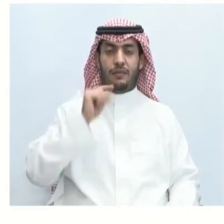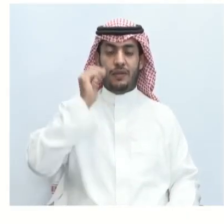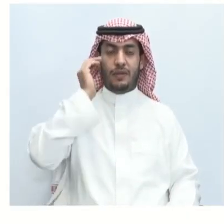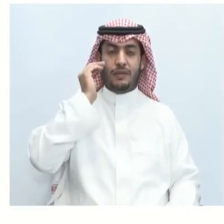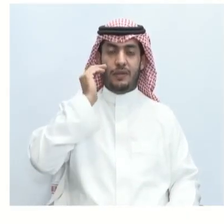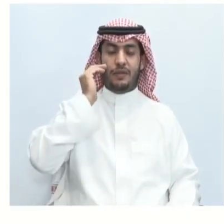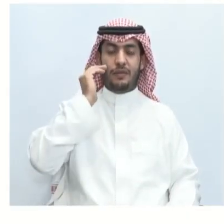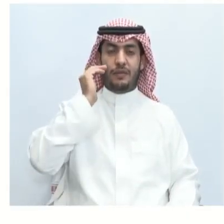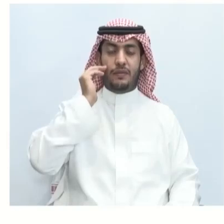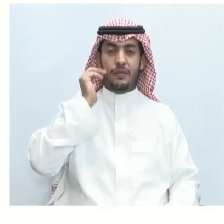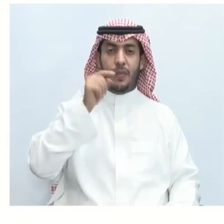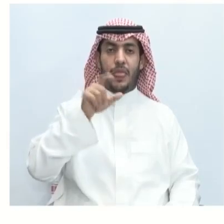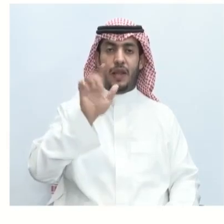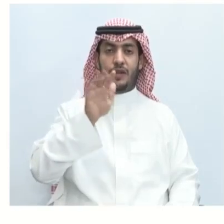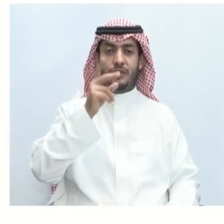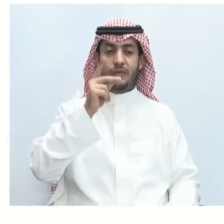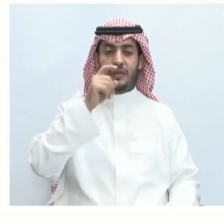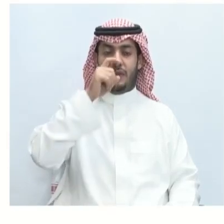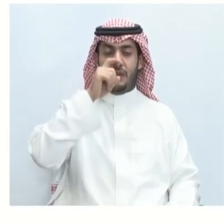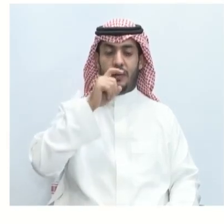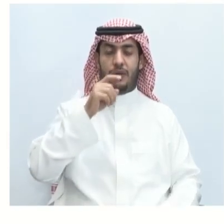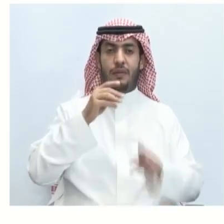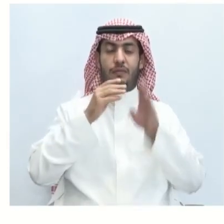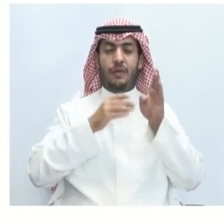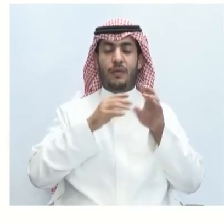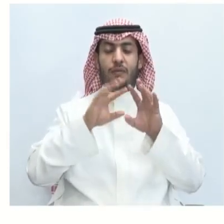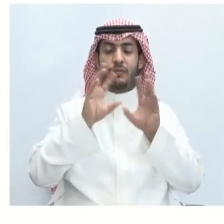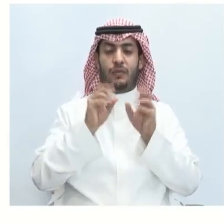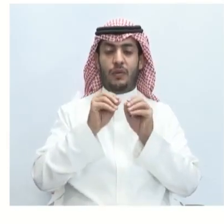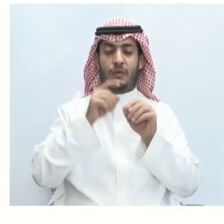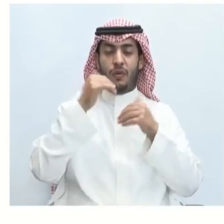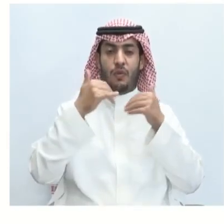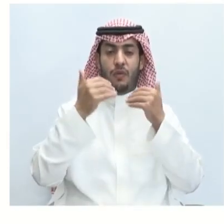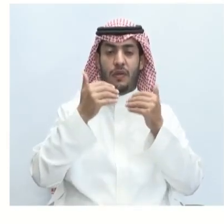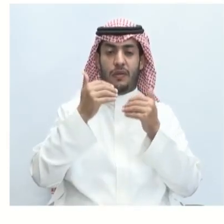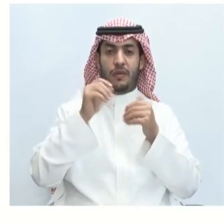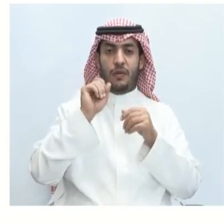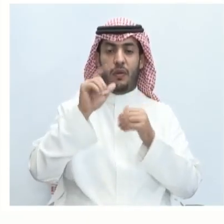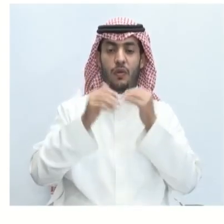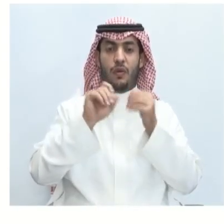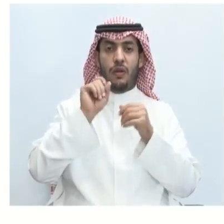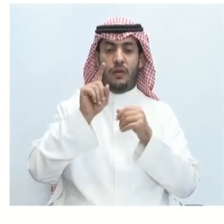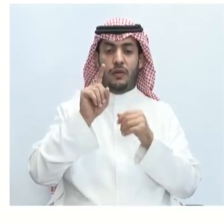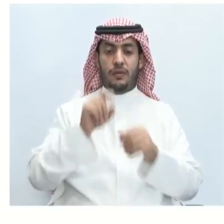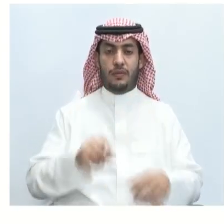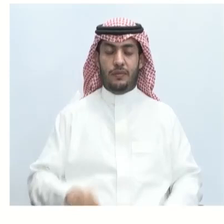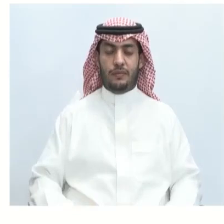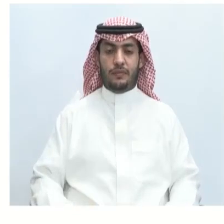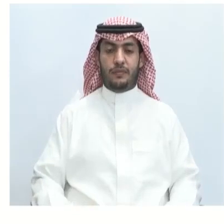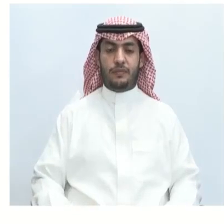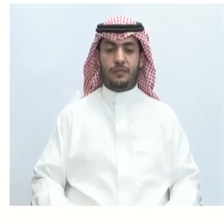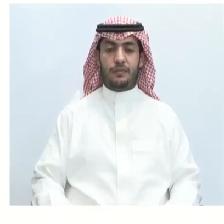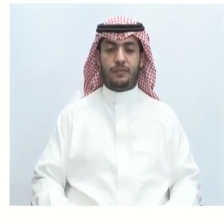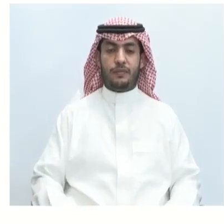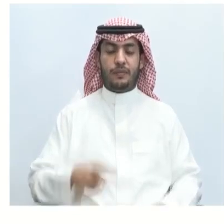نقوم بحل هذا النشاط لابد ان نتبع مجموعه من الخطوات هنا الخطوه الاولى بارك الله فيكم